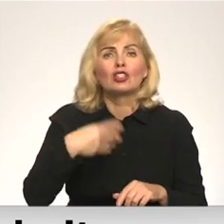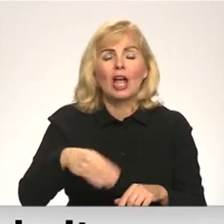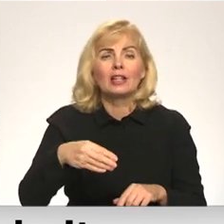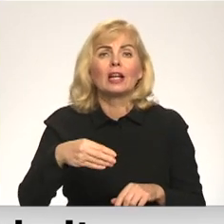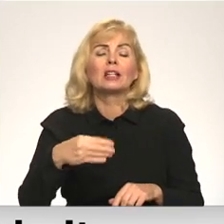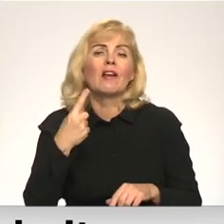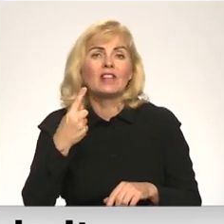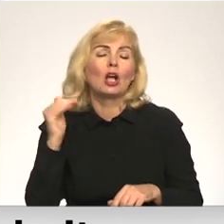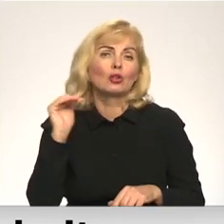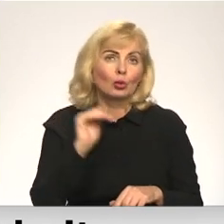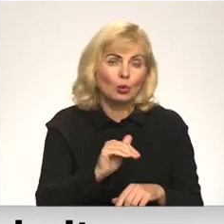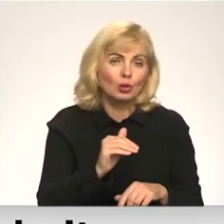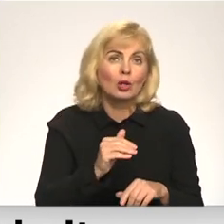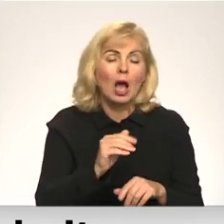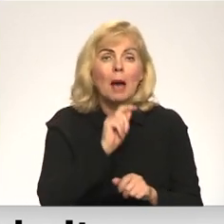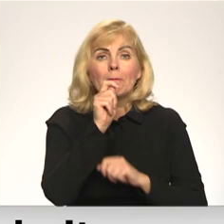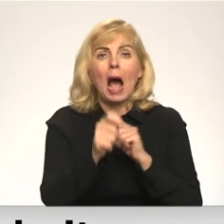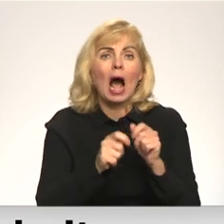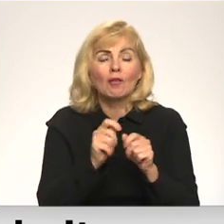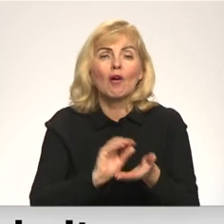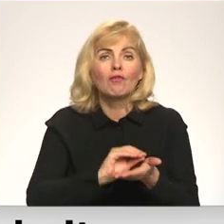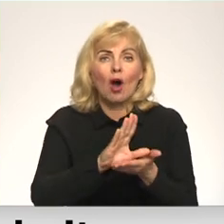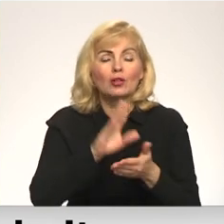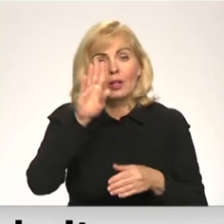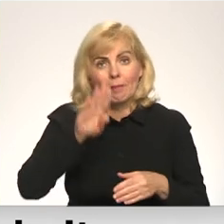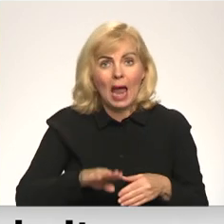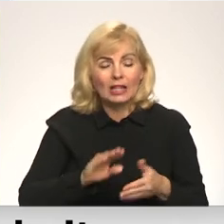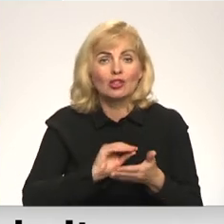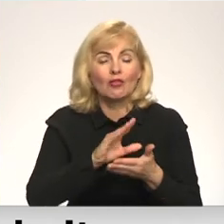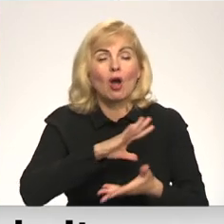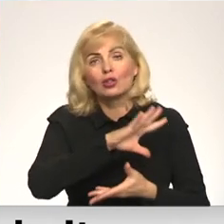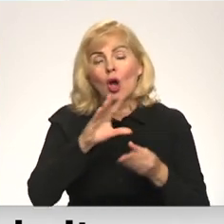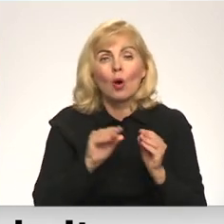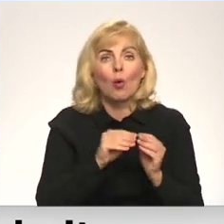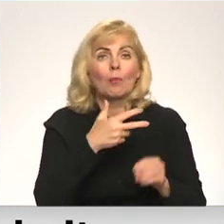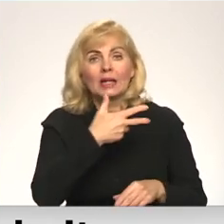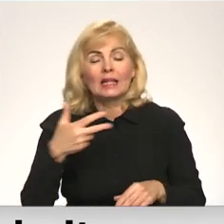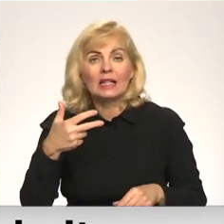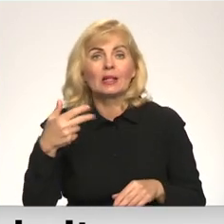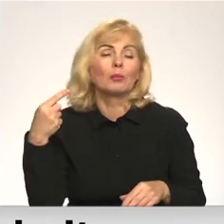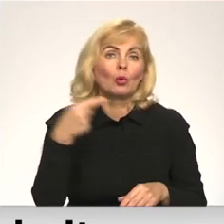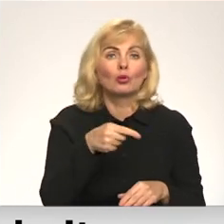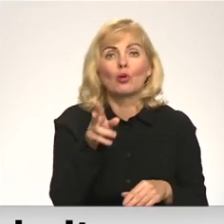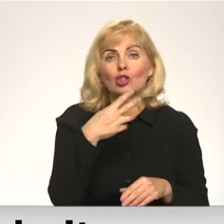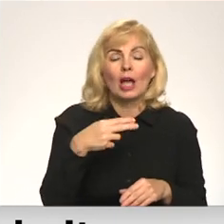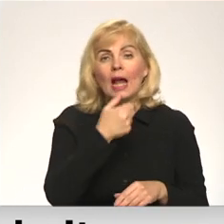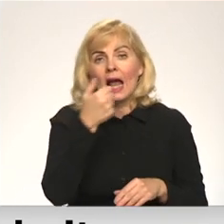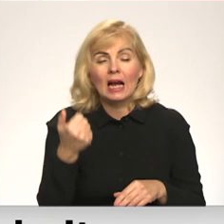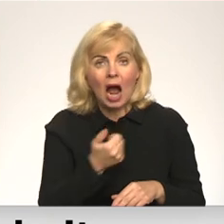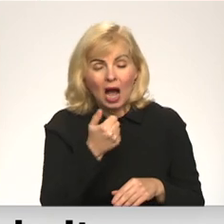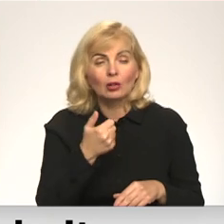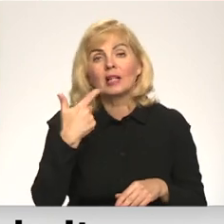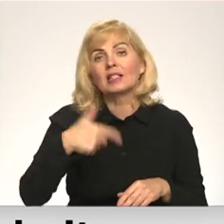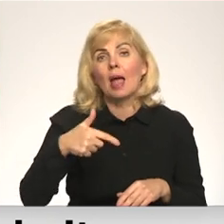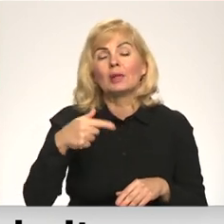iedzīvotāji. Balvu fonds palicis nemainīgs, mēneša izložu fonds kopā ir 300 tūkstoši eiro, gada izlozē